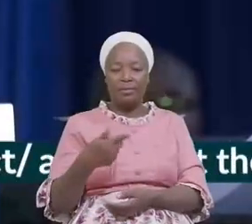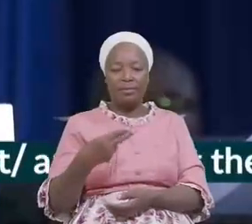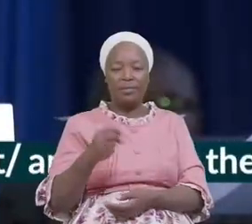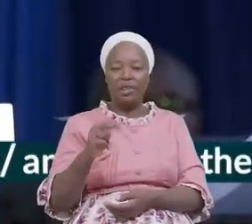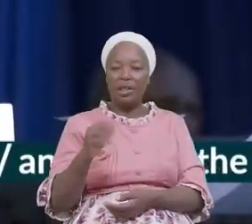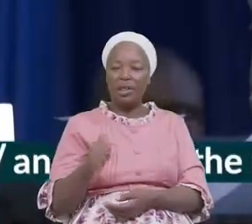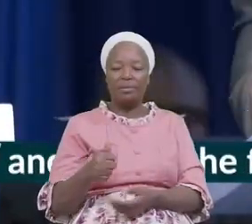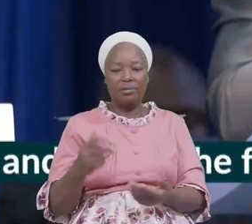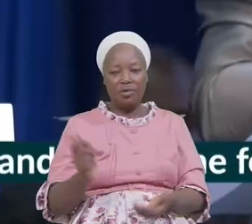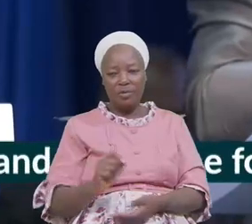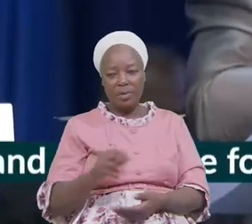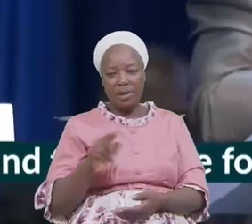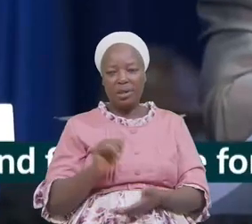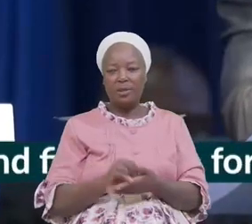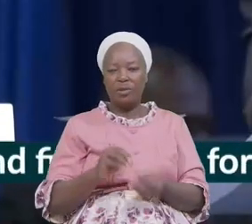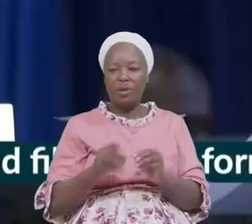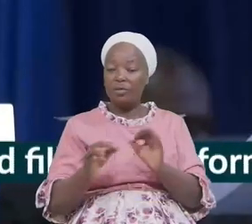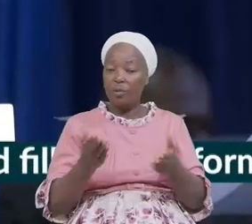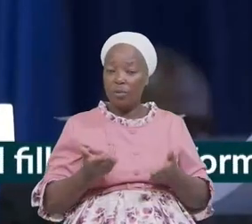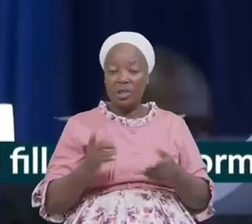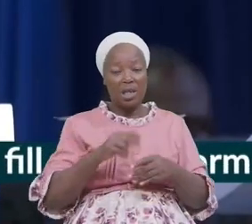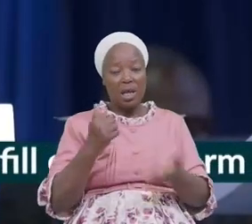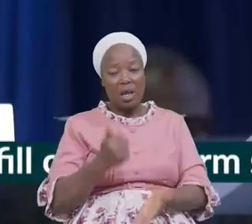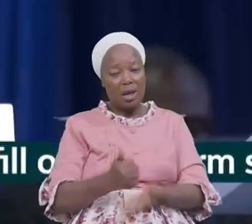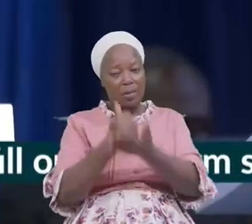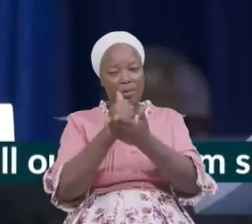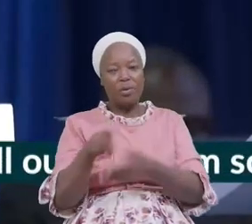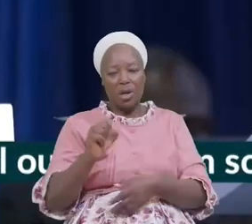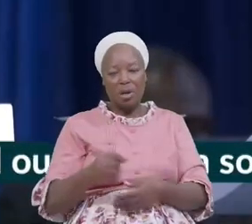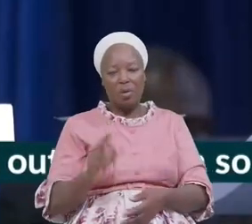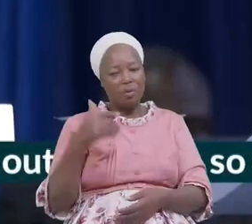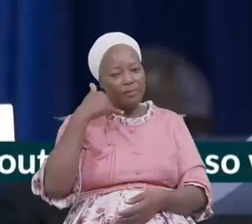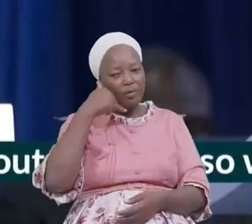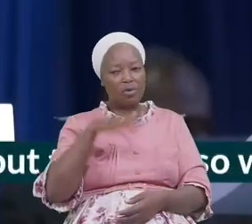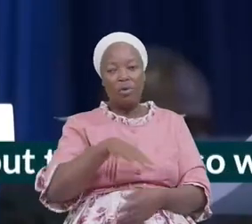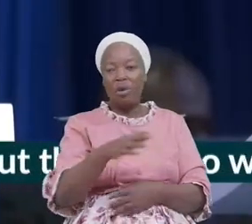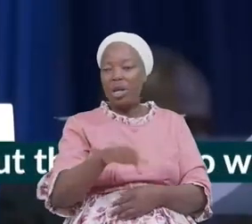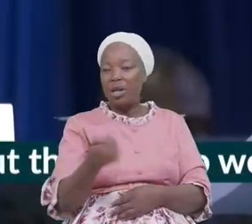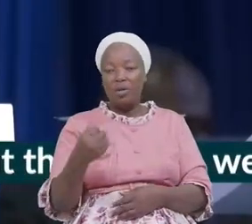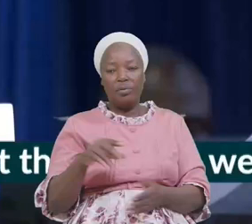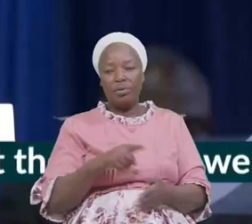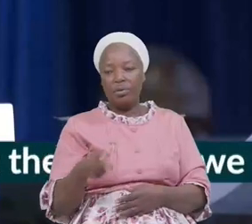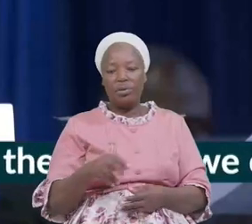Je voulais qu'on vous aide. Vous pouvez appeler ces numéros et on va vous aider.